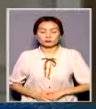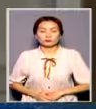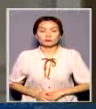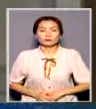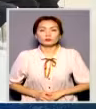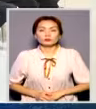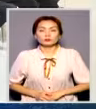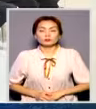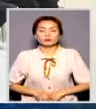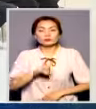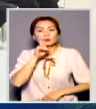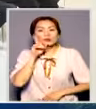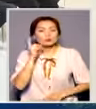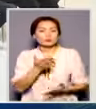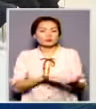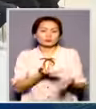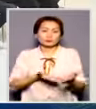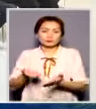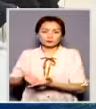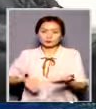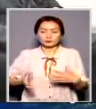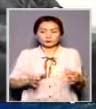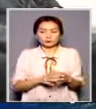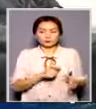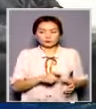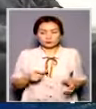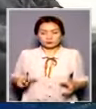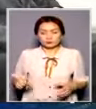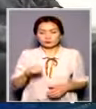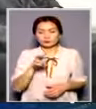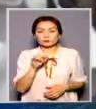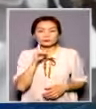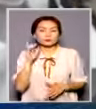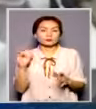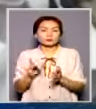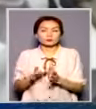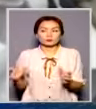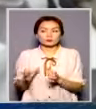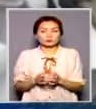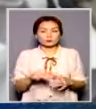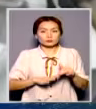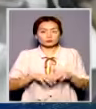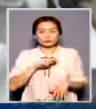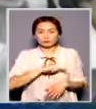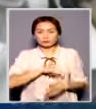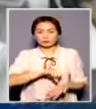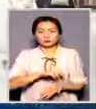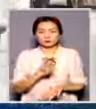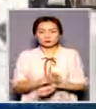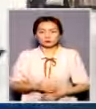қатысамын. Жастарға түсінік жұмыстарын қоғамдық штаб өкілдері мен Атырау қалалық жастар ресурстық орталығының қызметкерлері